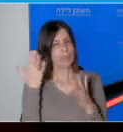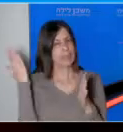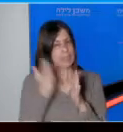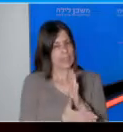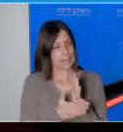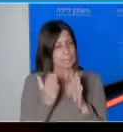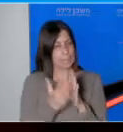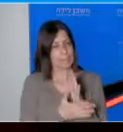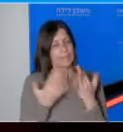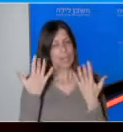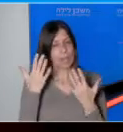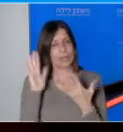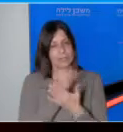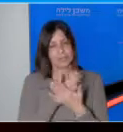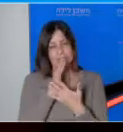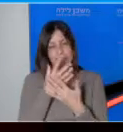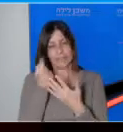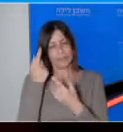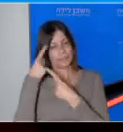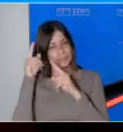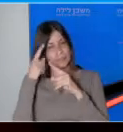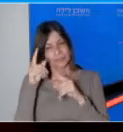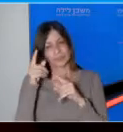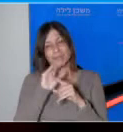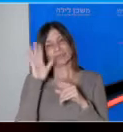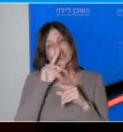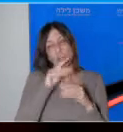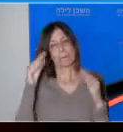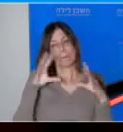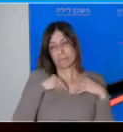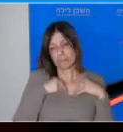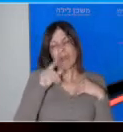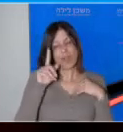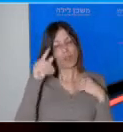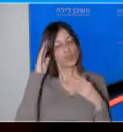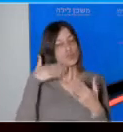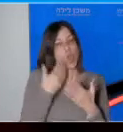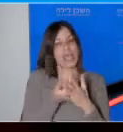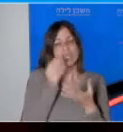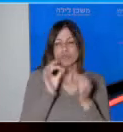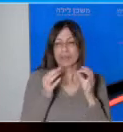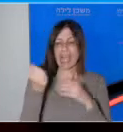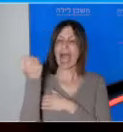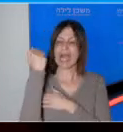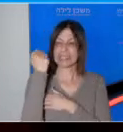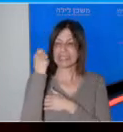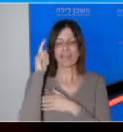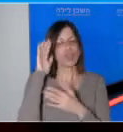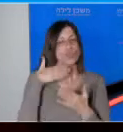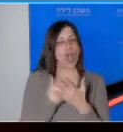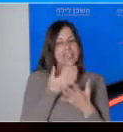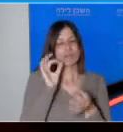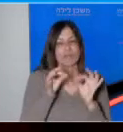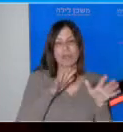כולל כמה וכמה הכרעות מאוד שניות במחלוקת, ולא תמיד גם על דעתי, אבל הוא יועץ משפטי חזק. ויועץ משפטי לממשלה צריך להיות